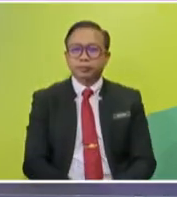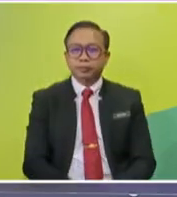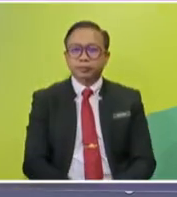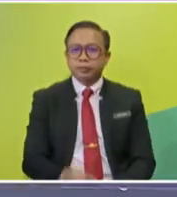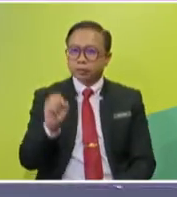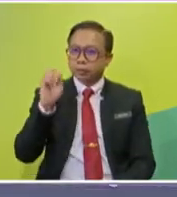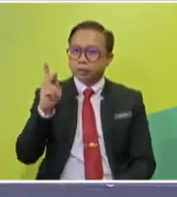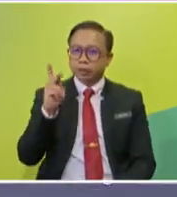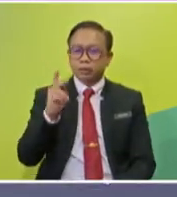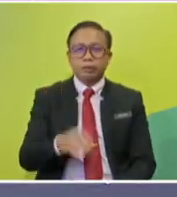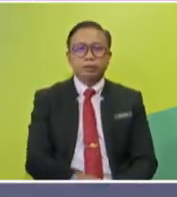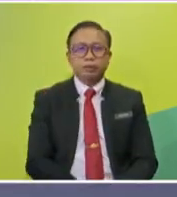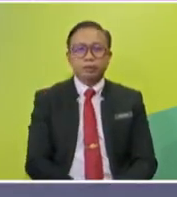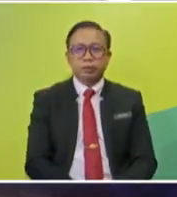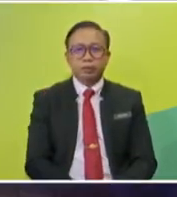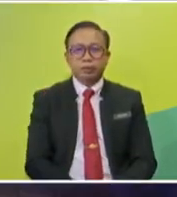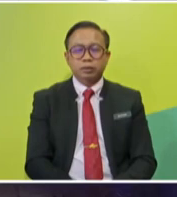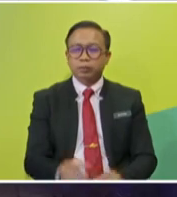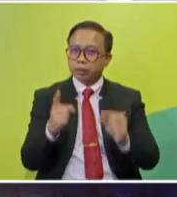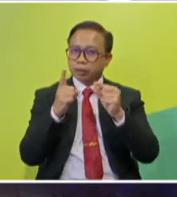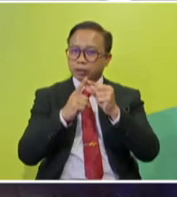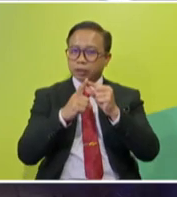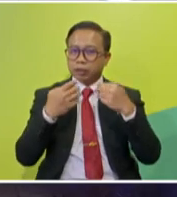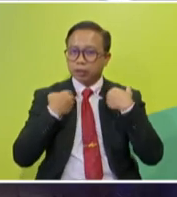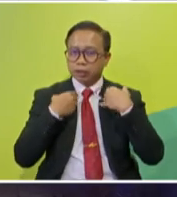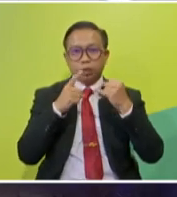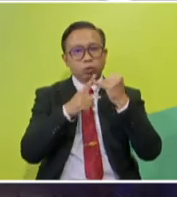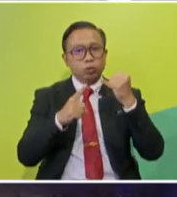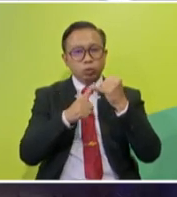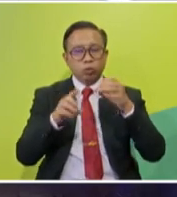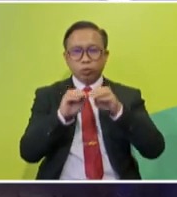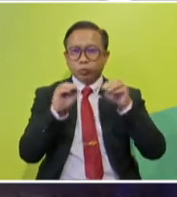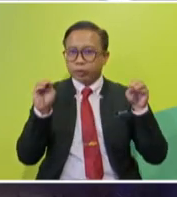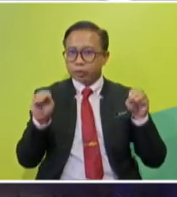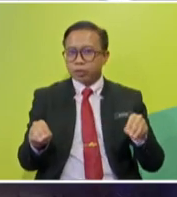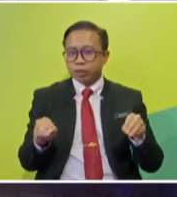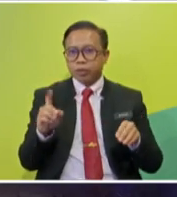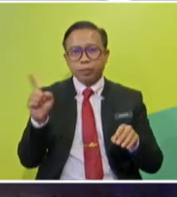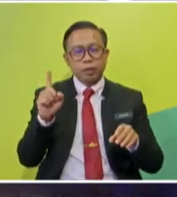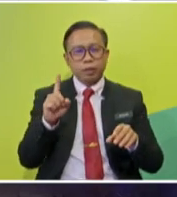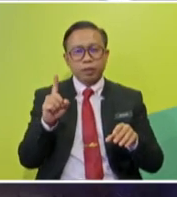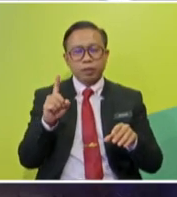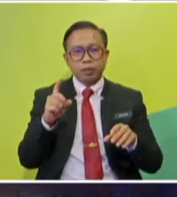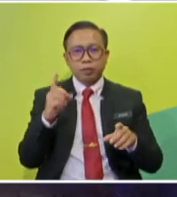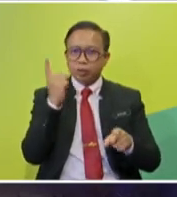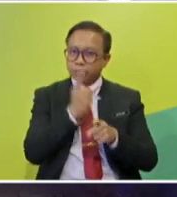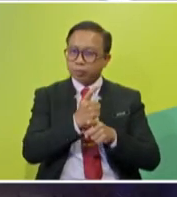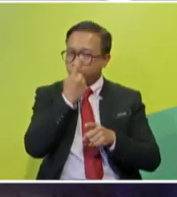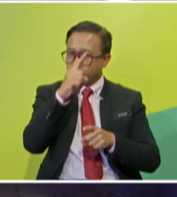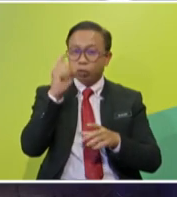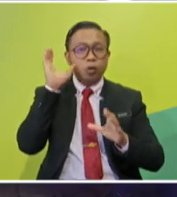Oke perkataan yang berada di ujung meja sana yang paling tepat untuk